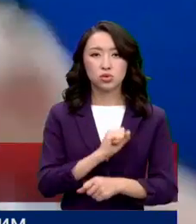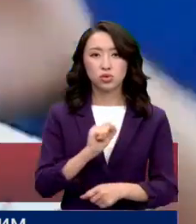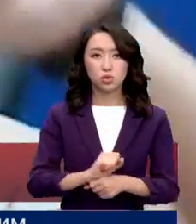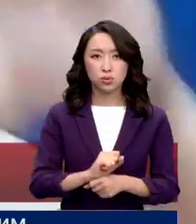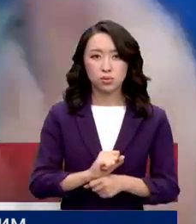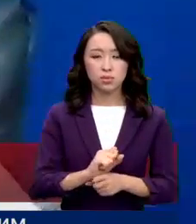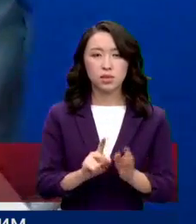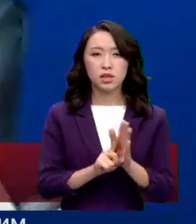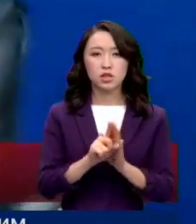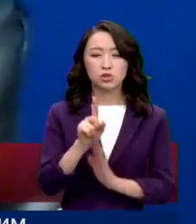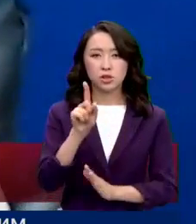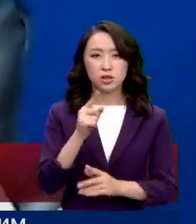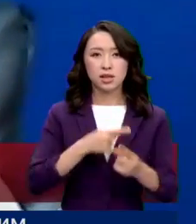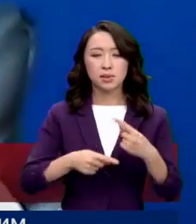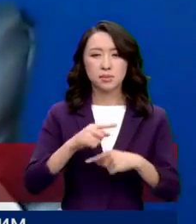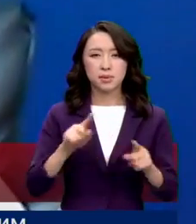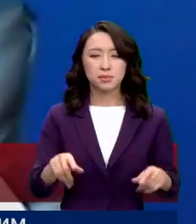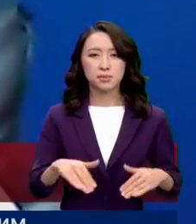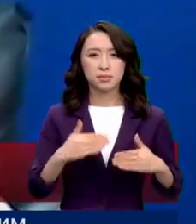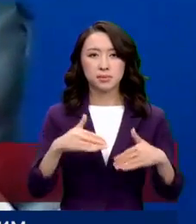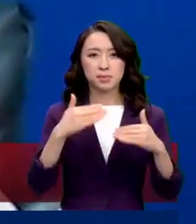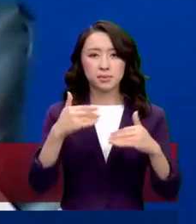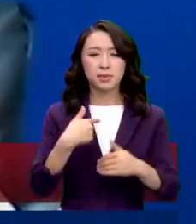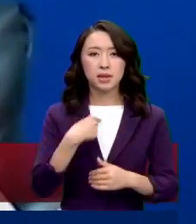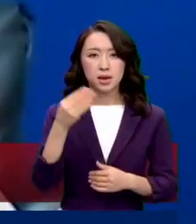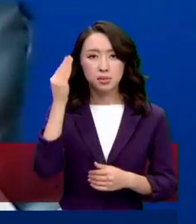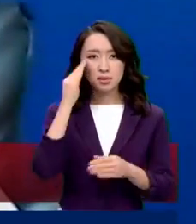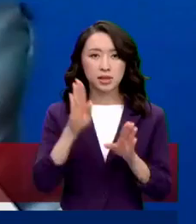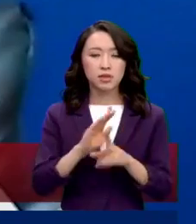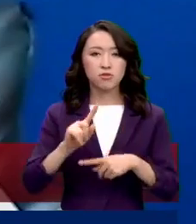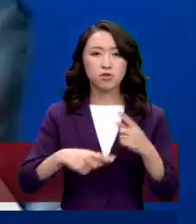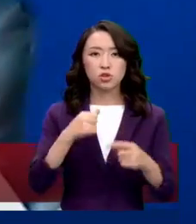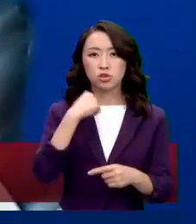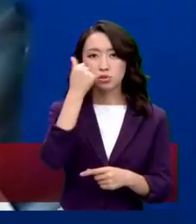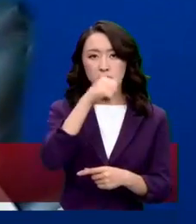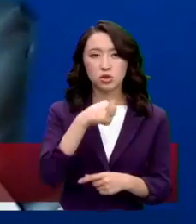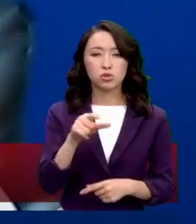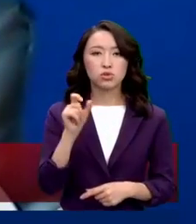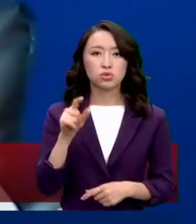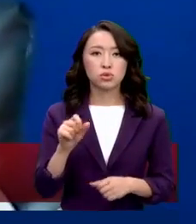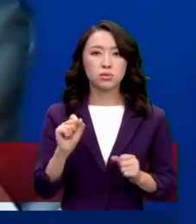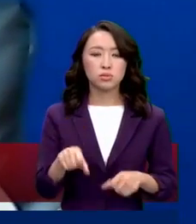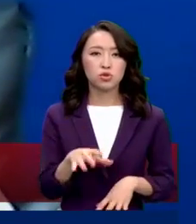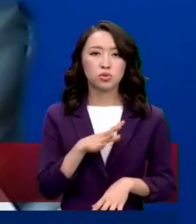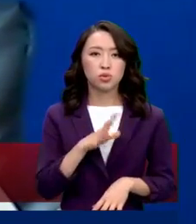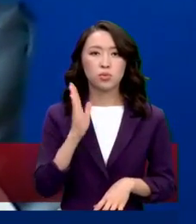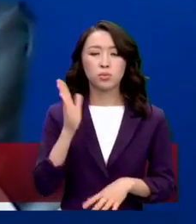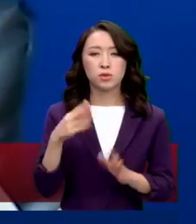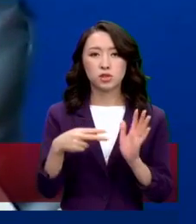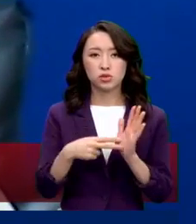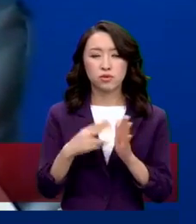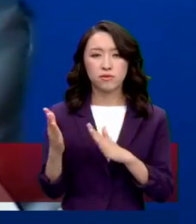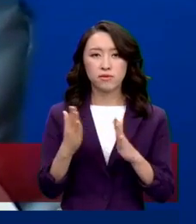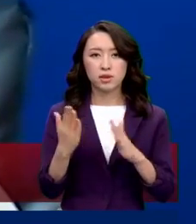останавливаться, начинает разворачиваться и начинает расти. Я так подозреваю, что в следующем году золото, скорее всего, будет стоить в